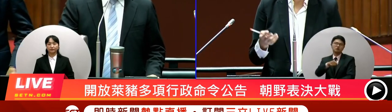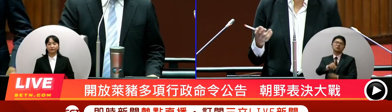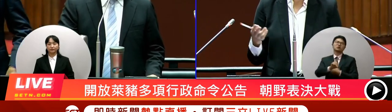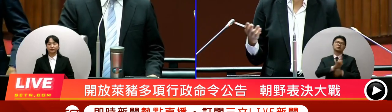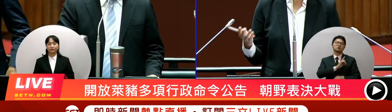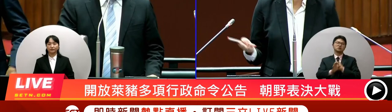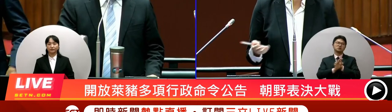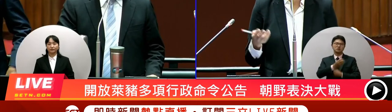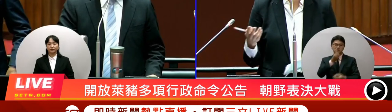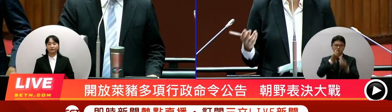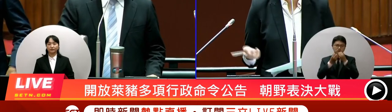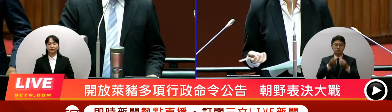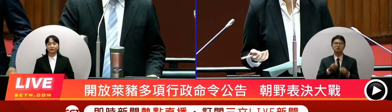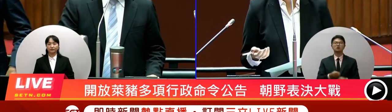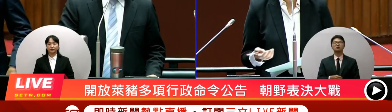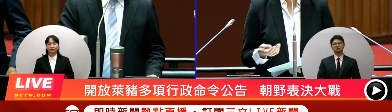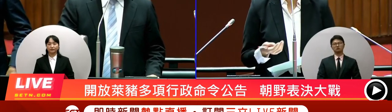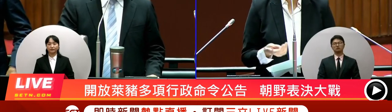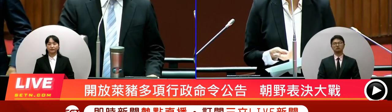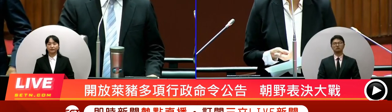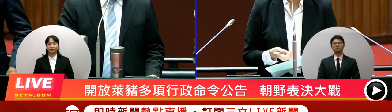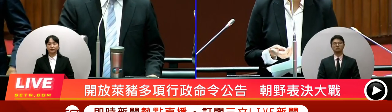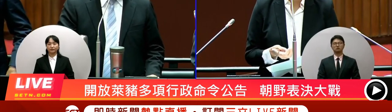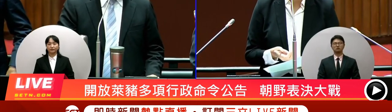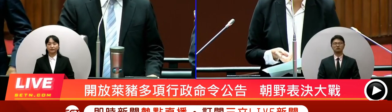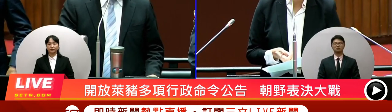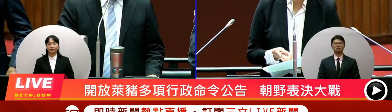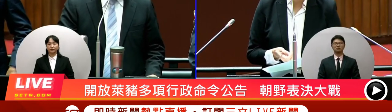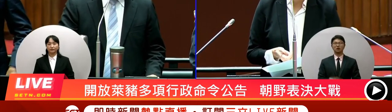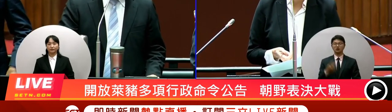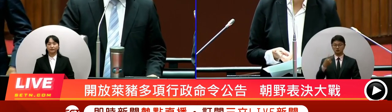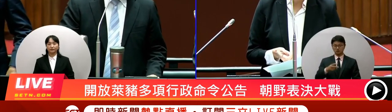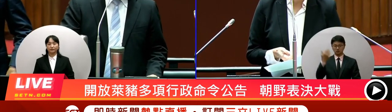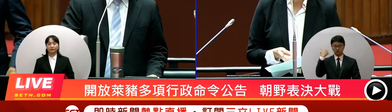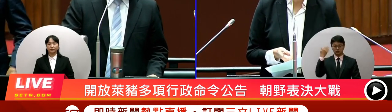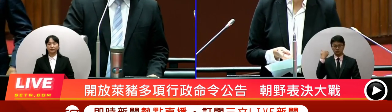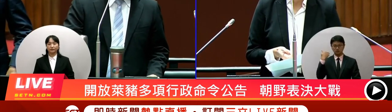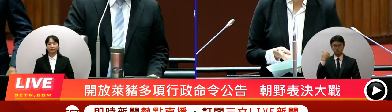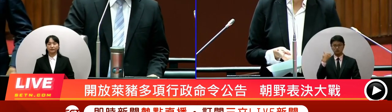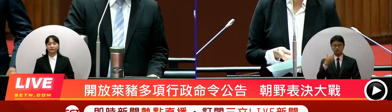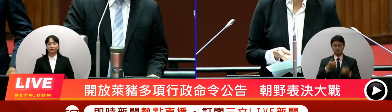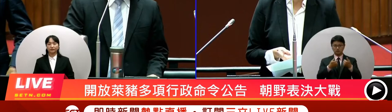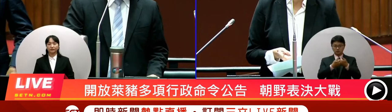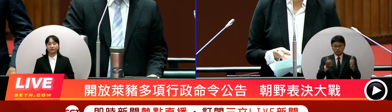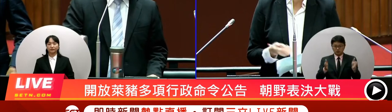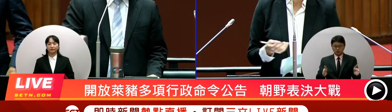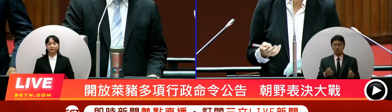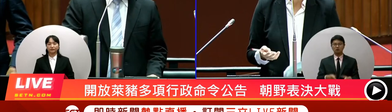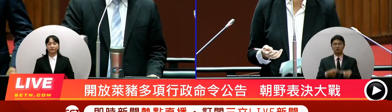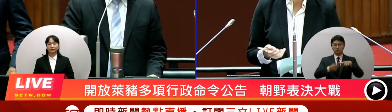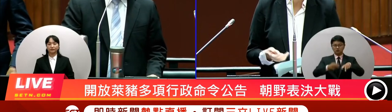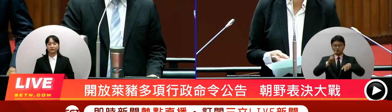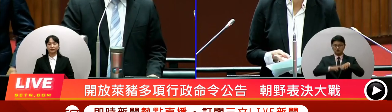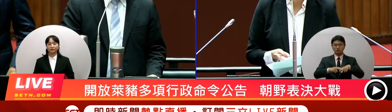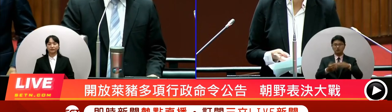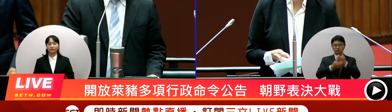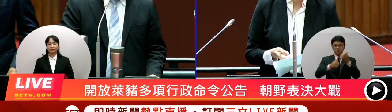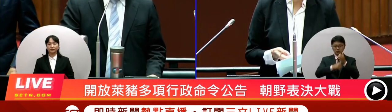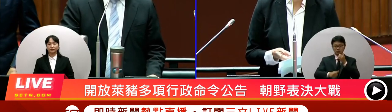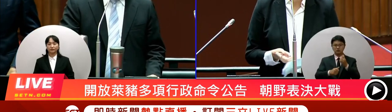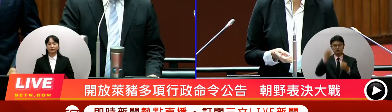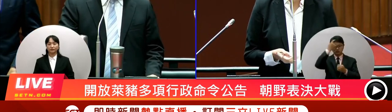后，我们就有进入一个人体试验。再来，这个上个会期呢，我们公共卫生司法已经立法通过